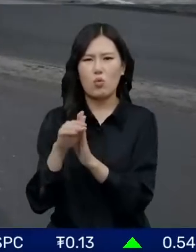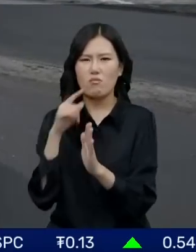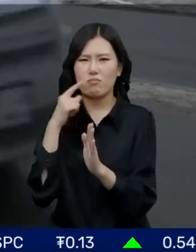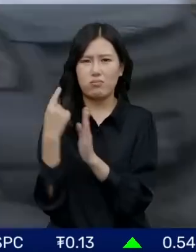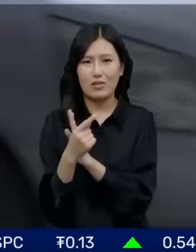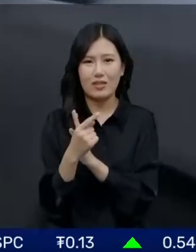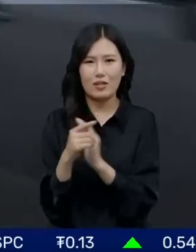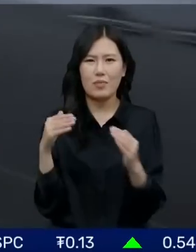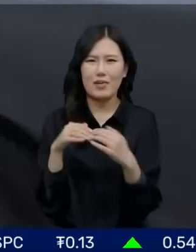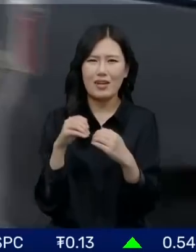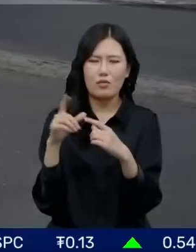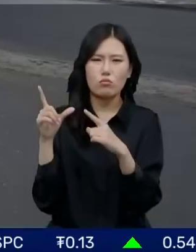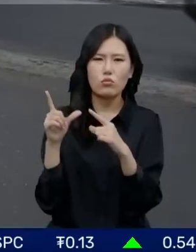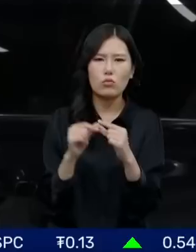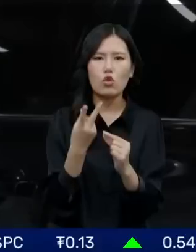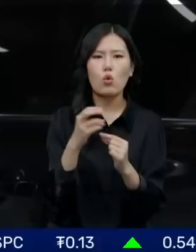буурчээ.